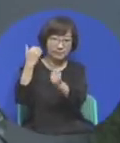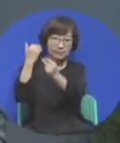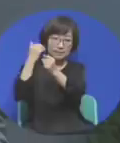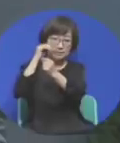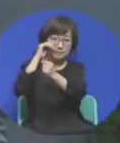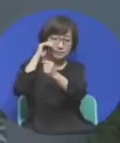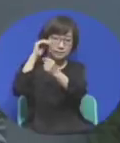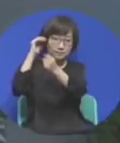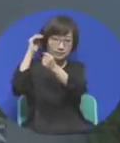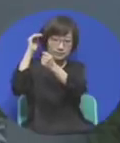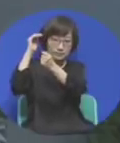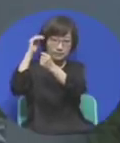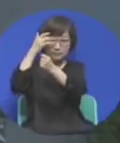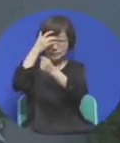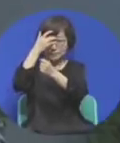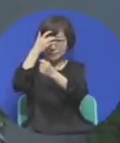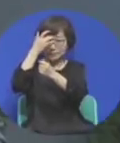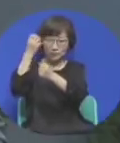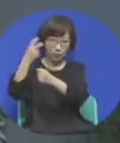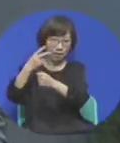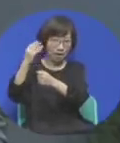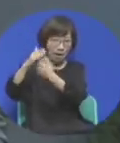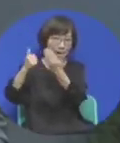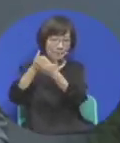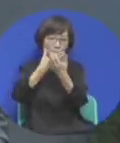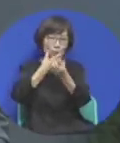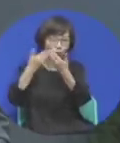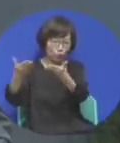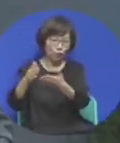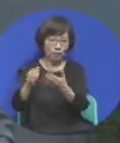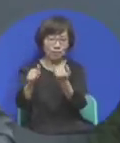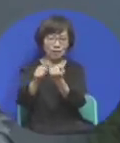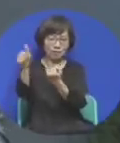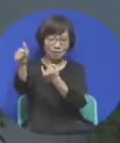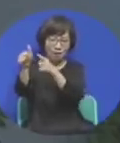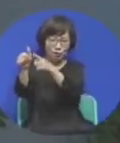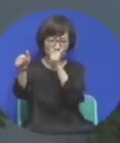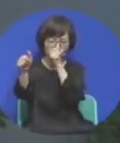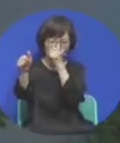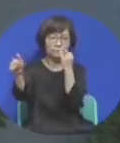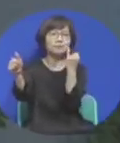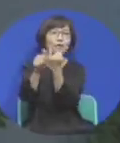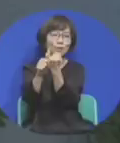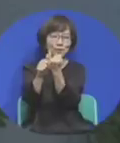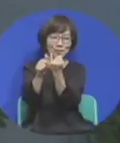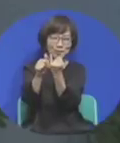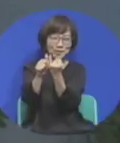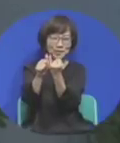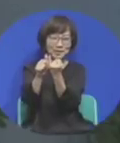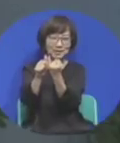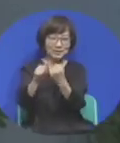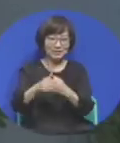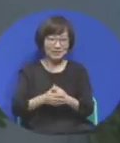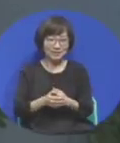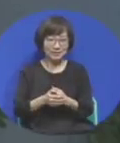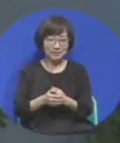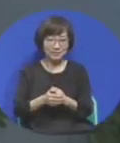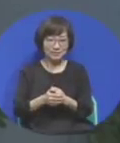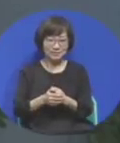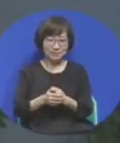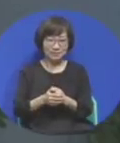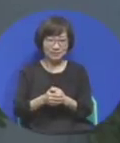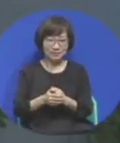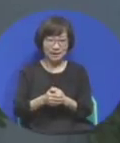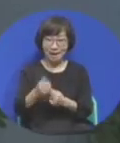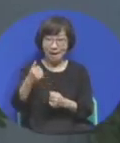이렇게 말이 축복하셔가지고 또 신랑 잘 만났지. And so for the purpose of world evangelization, she met with a good husband, a good man, and she got married to him. 애들도